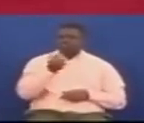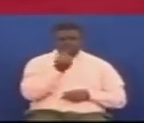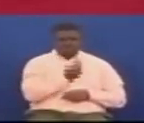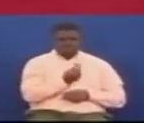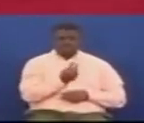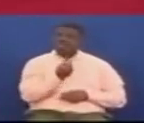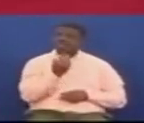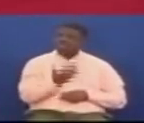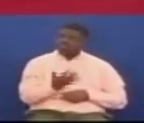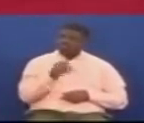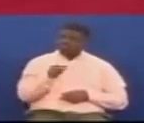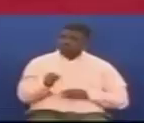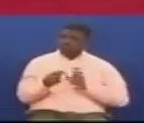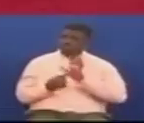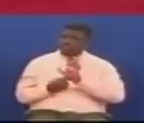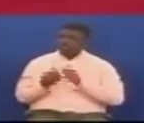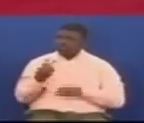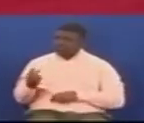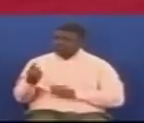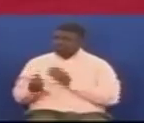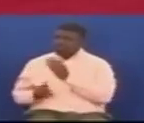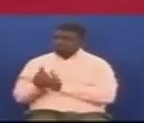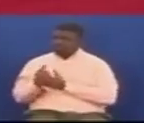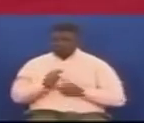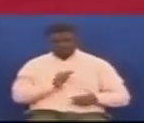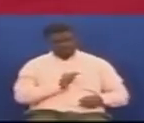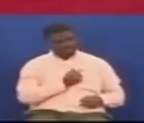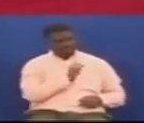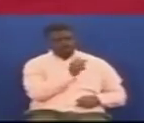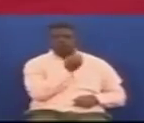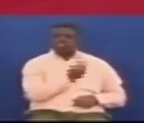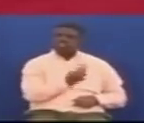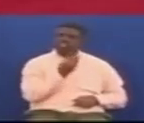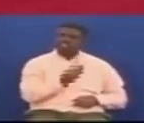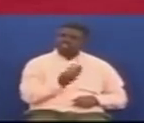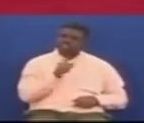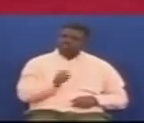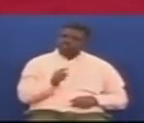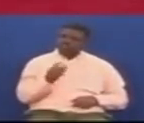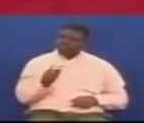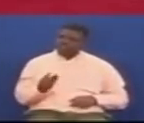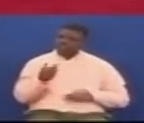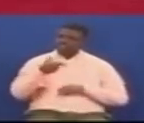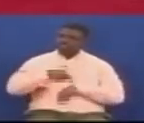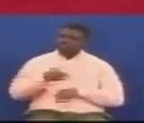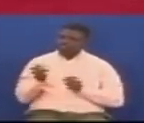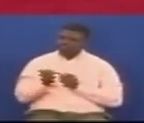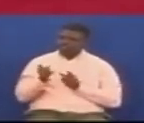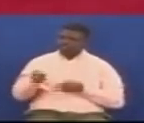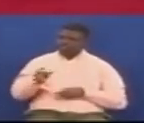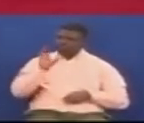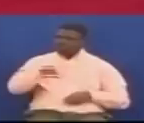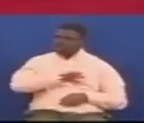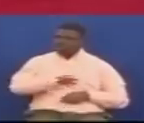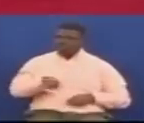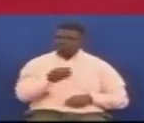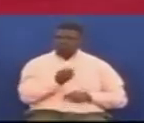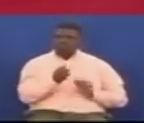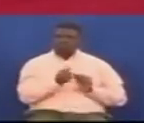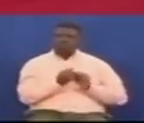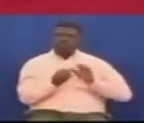25.62 kutoka shilingi trilioni 24.43 katika kipindi kama hicho mwaka